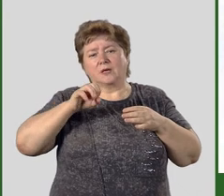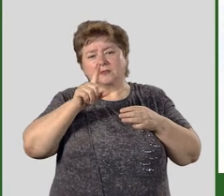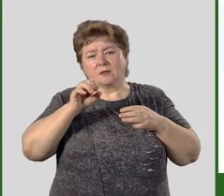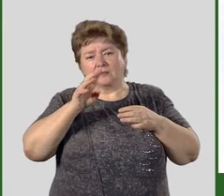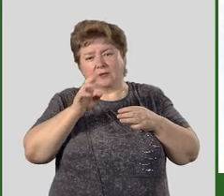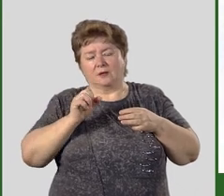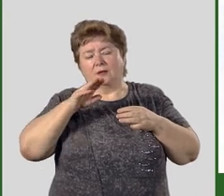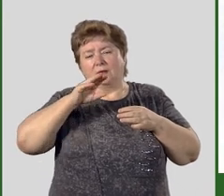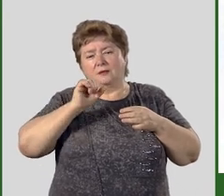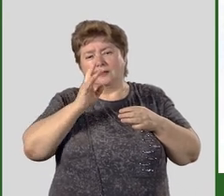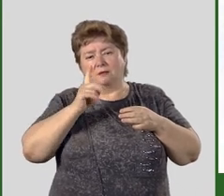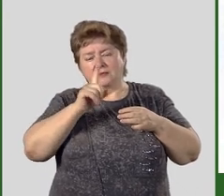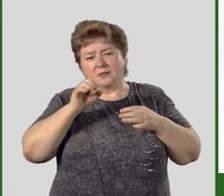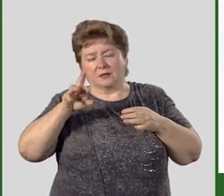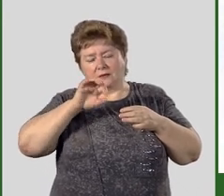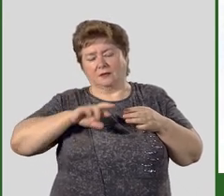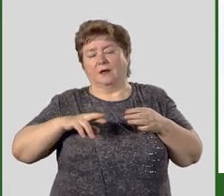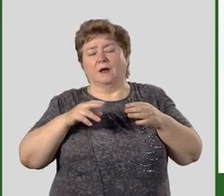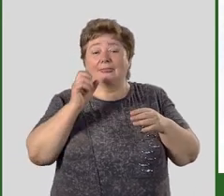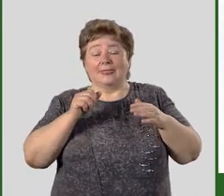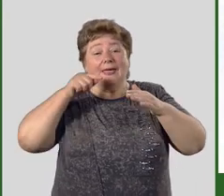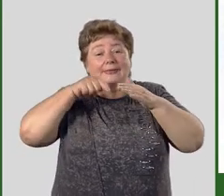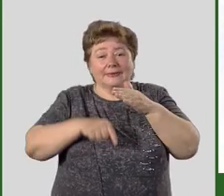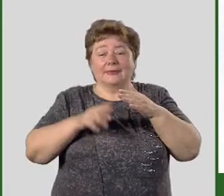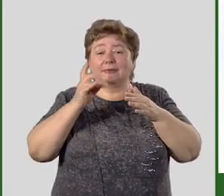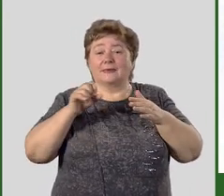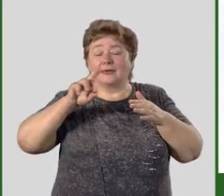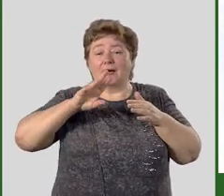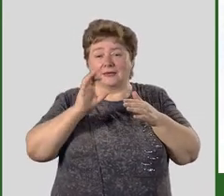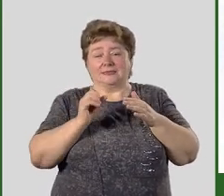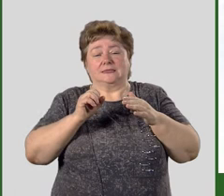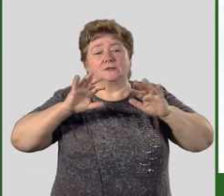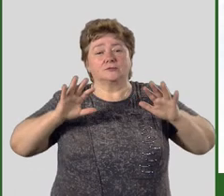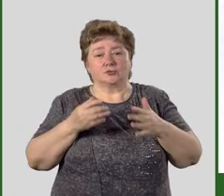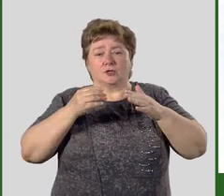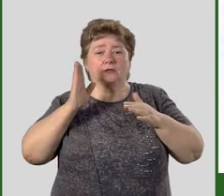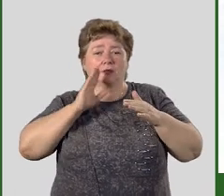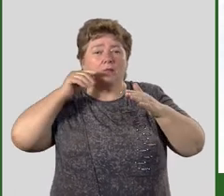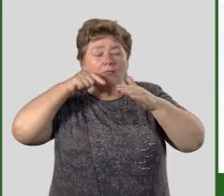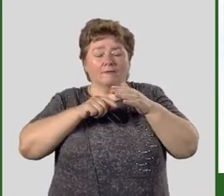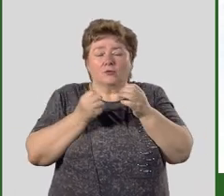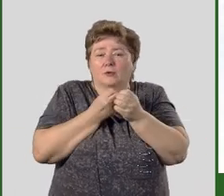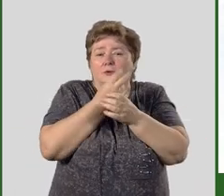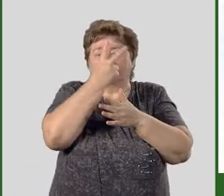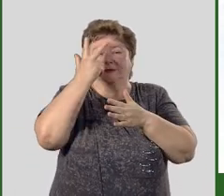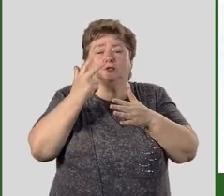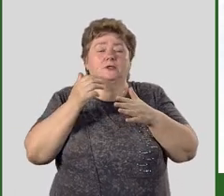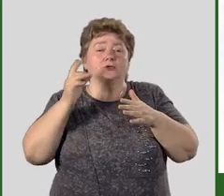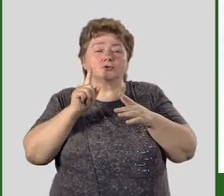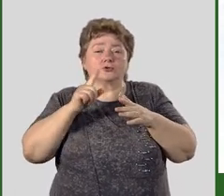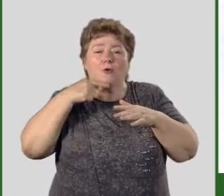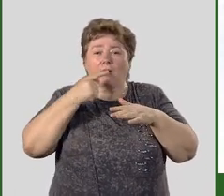Мозамбиком и Танзанией. На дне озера Ньяса происходят подводные извержения,